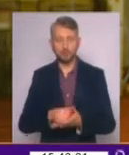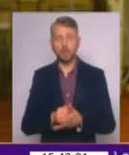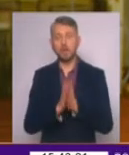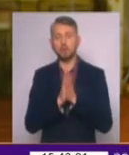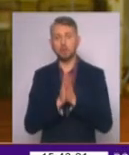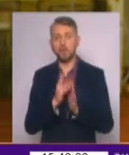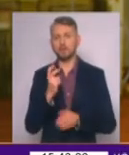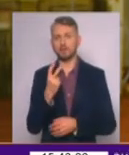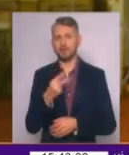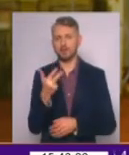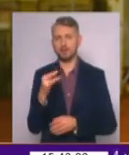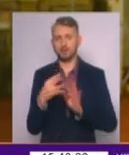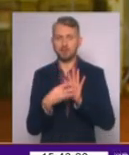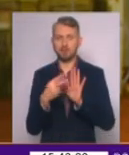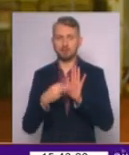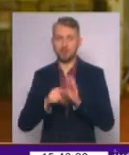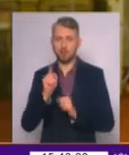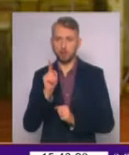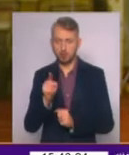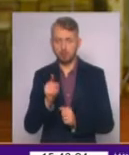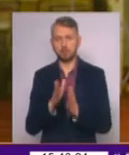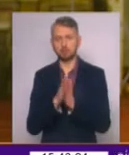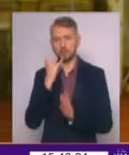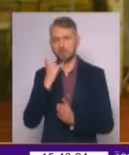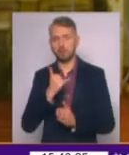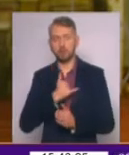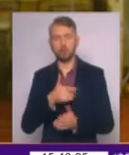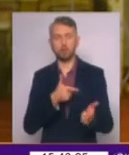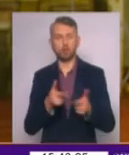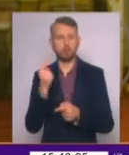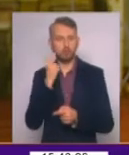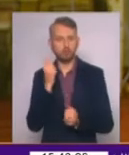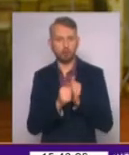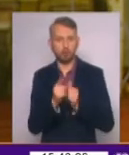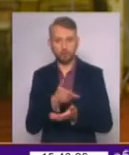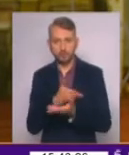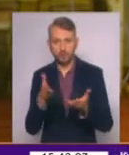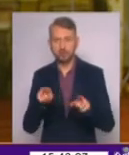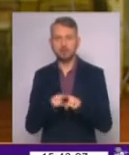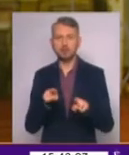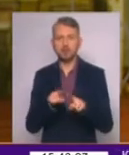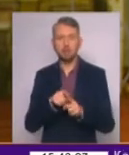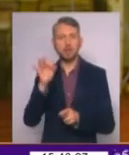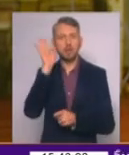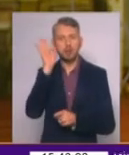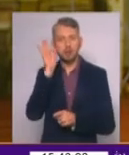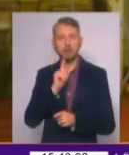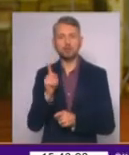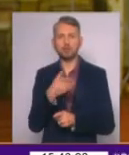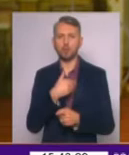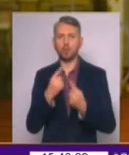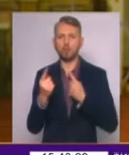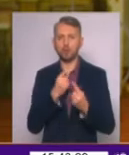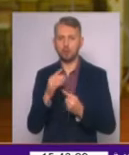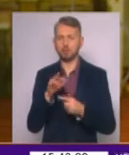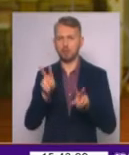ласка, 223-0981, долучайтеся. Ми готові почути кожного з вас. І так само я нагадаю, що ми говоримо сьогодні на тему